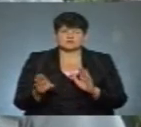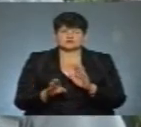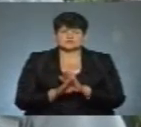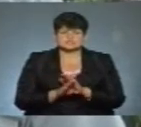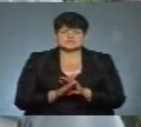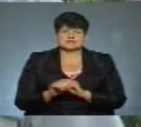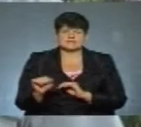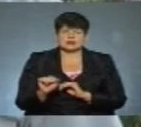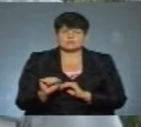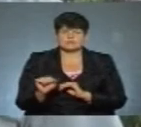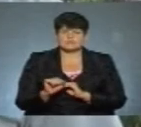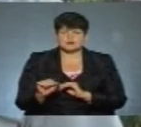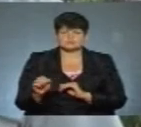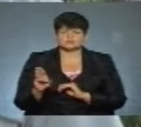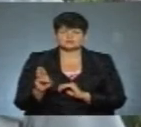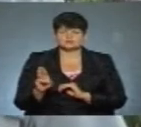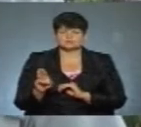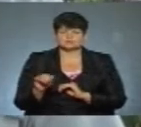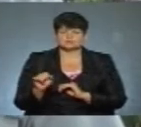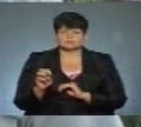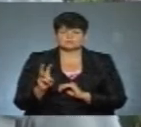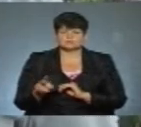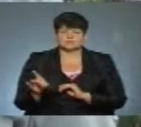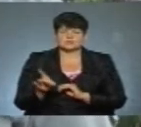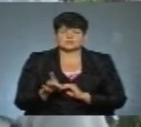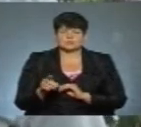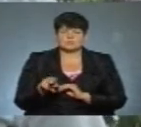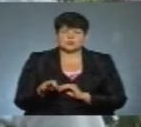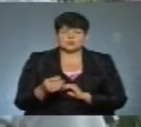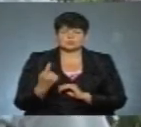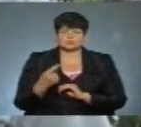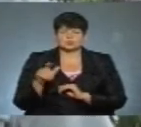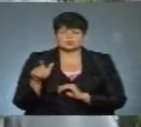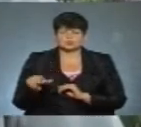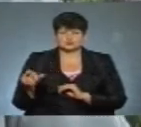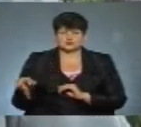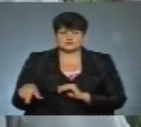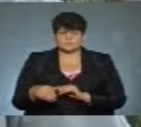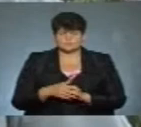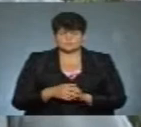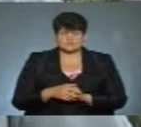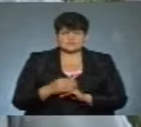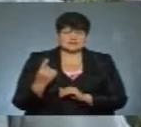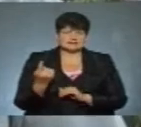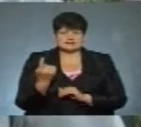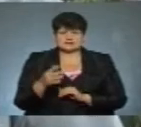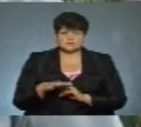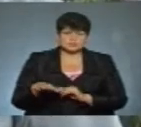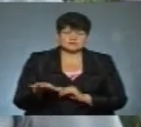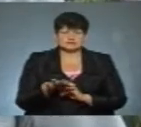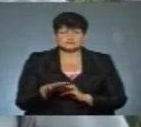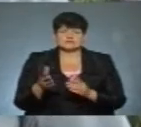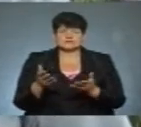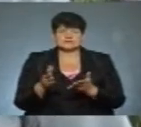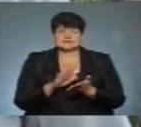Підволочиському, Теребовлянському, Шумському районі по 1 чоловіку. Єдиною територією, на якій